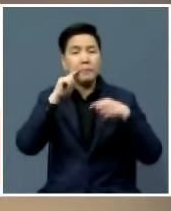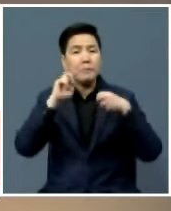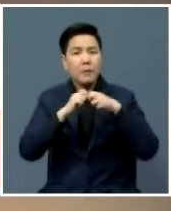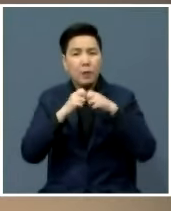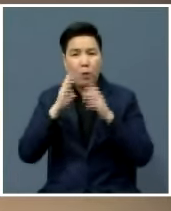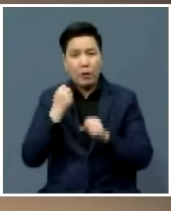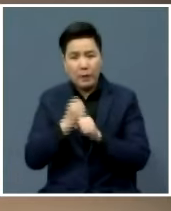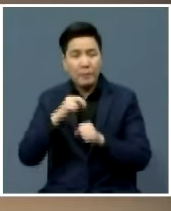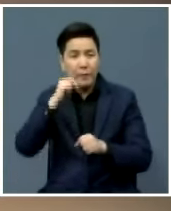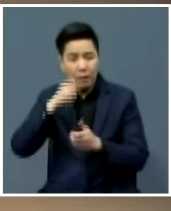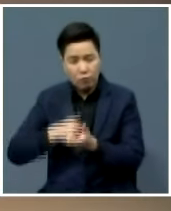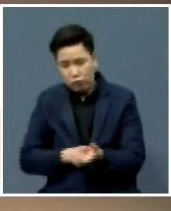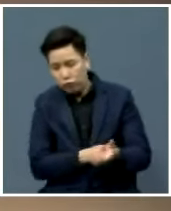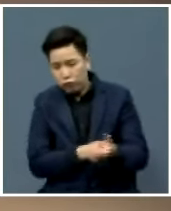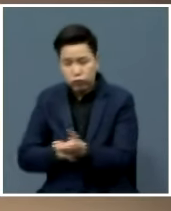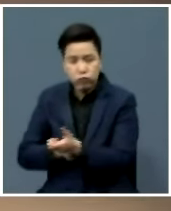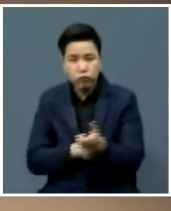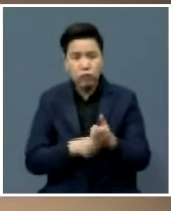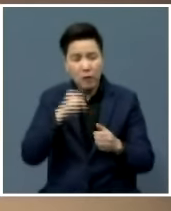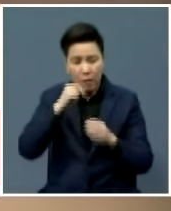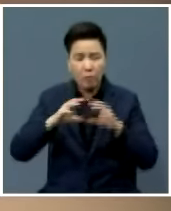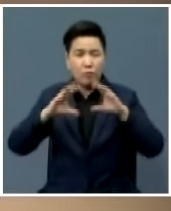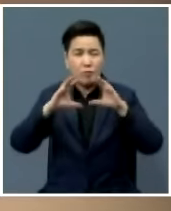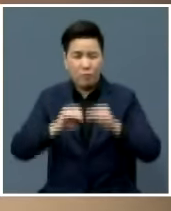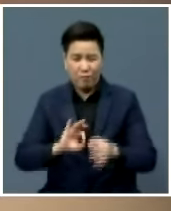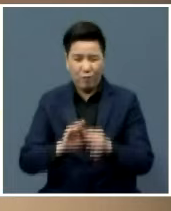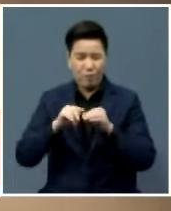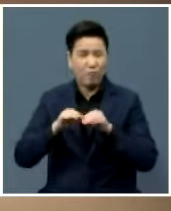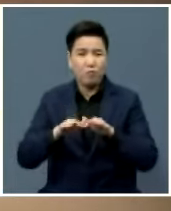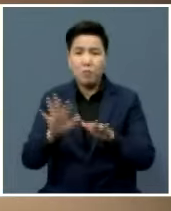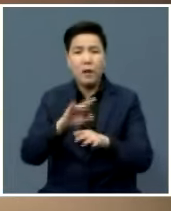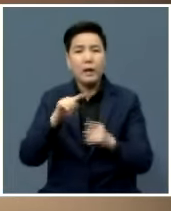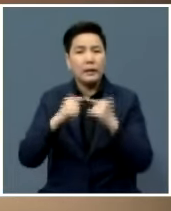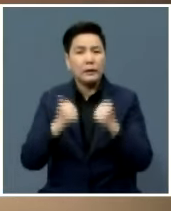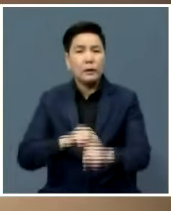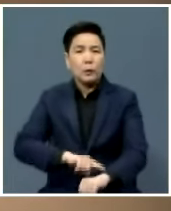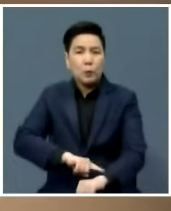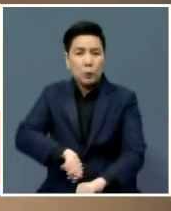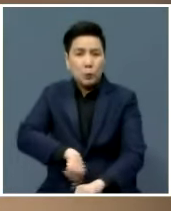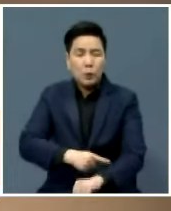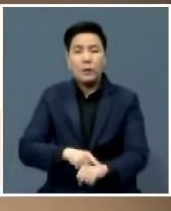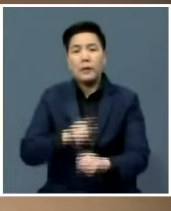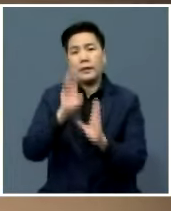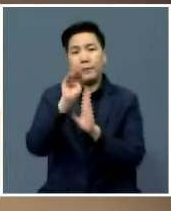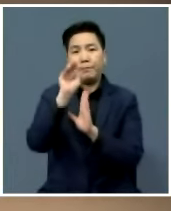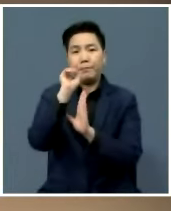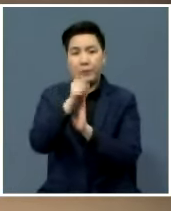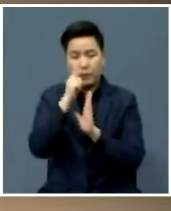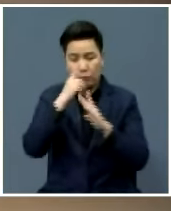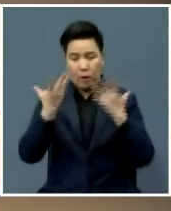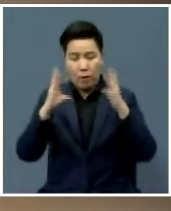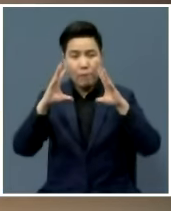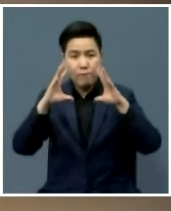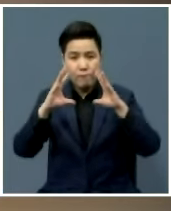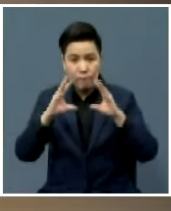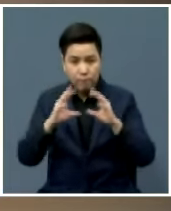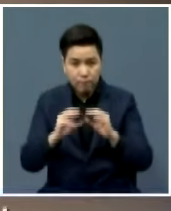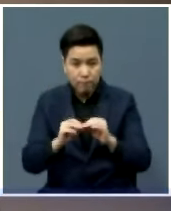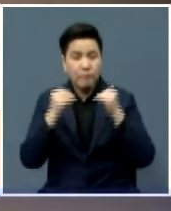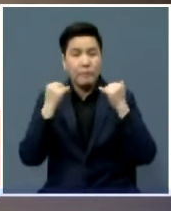หน้าที่ดับเพลิงระดมกำลังการฉีดน้ำสกัดเพลิงเพื่อไม่ให้ไฟลุกลามใช้เวลานานสักประมาณ40นาทีก็สามารถควบคุมเพลิงได้